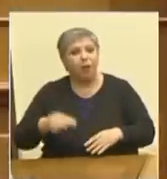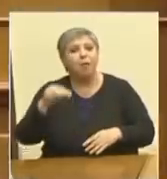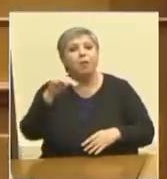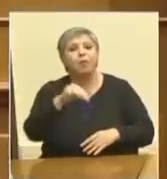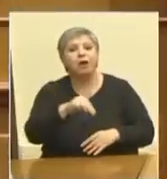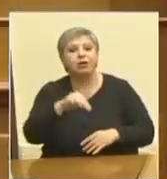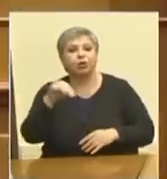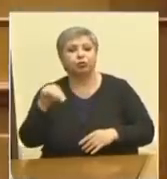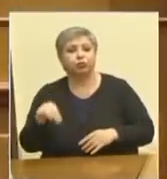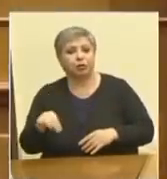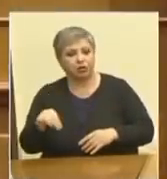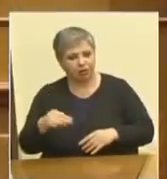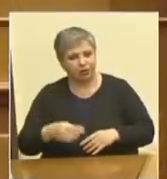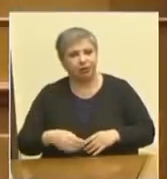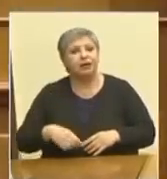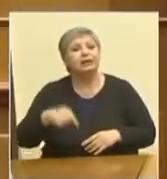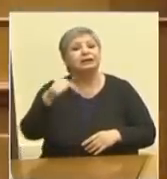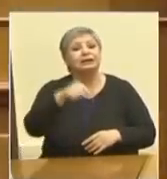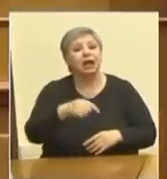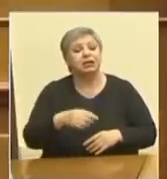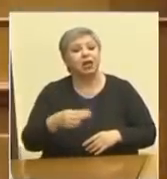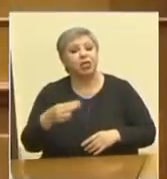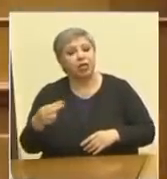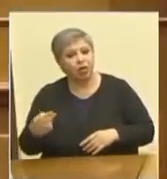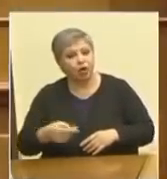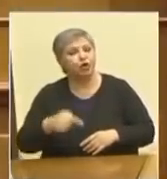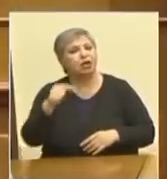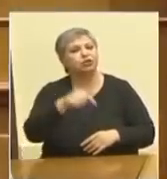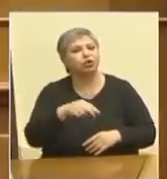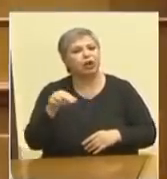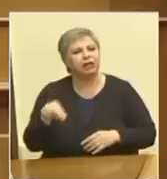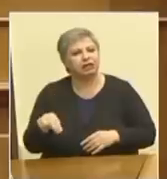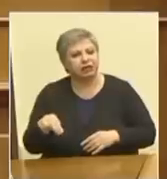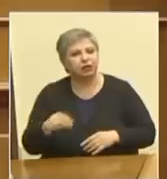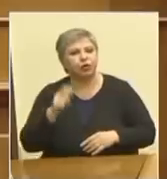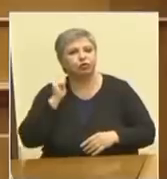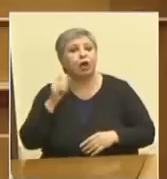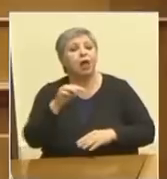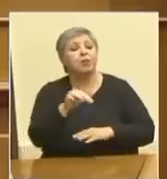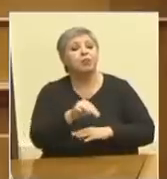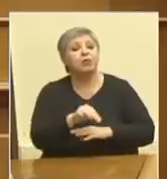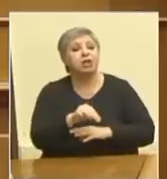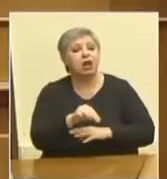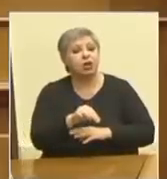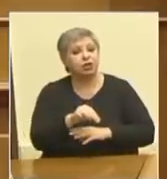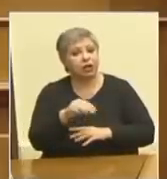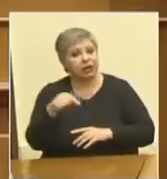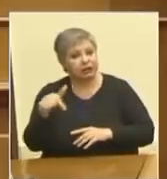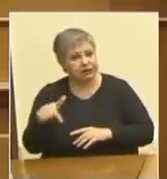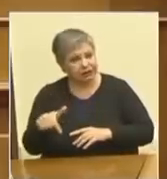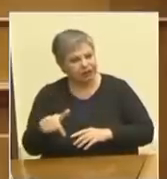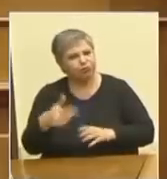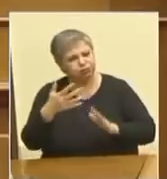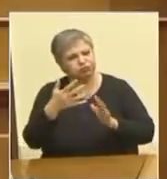Μπόλαρης, Τζάκρη Θεοδώρα, Τόσκας Νίκος, Μιχελογιαννάκης Γιάννης και